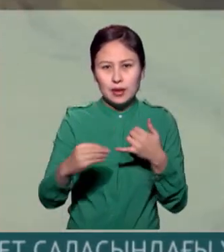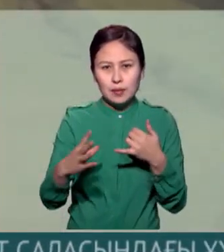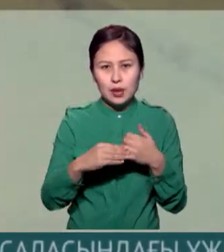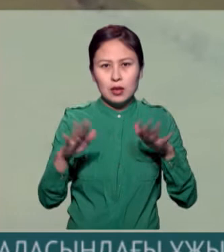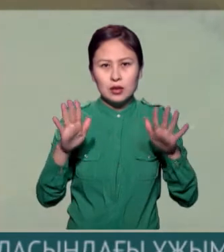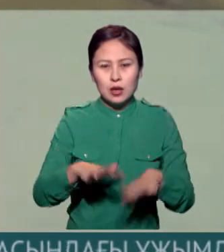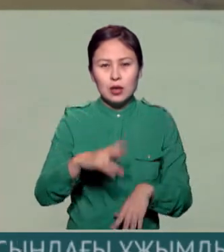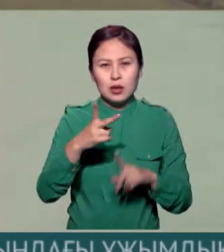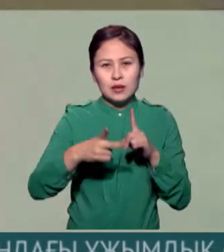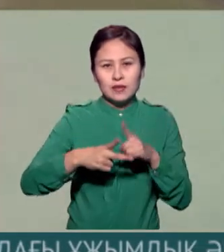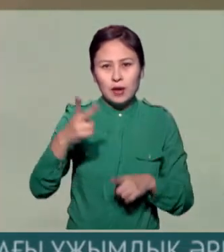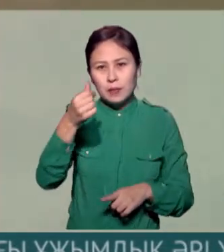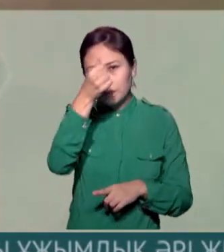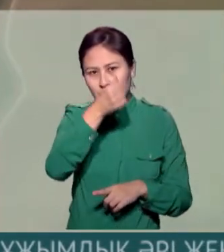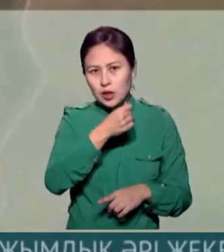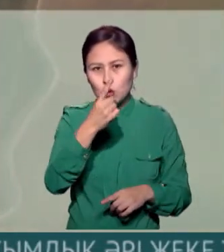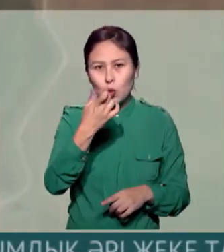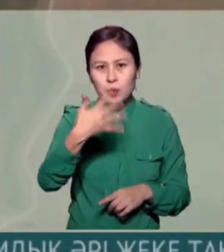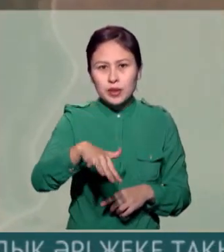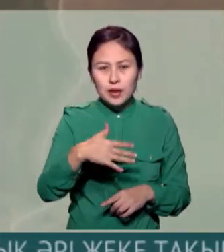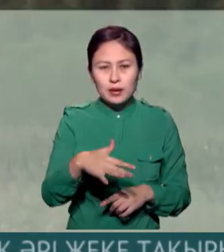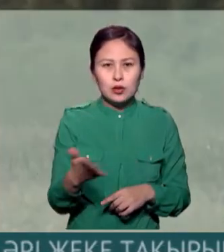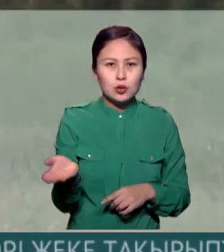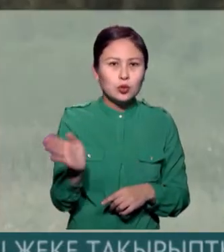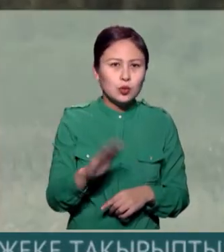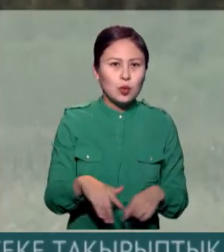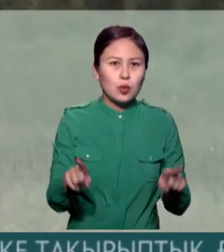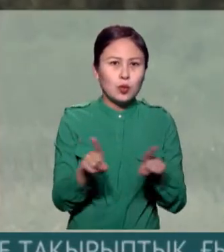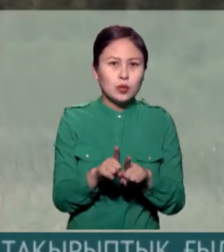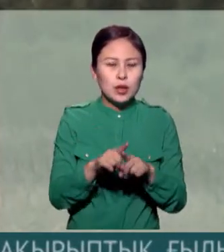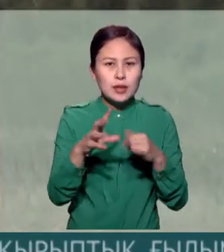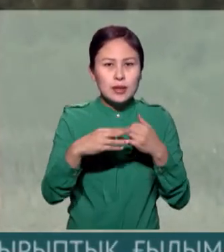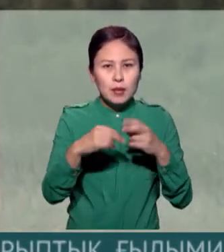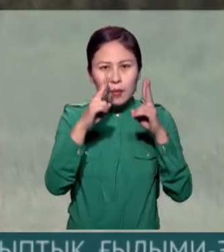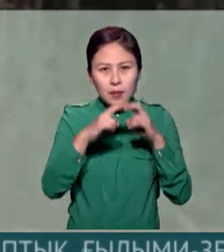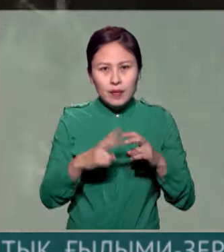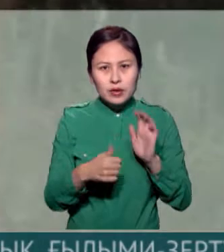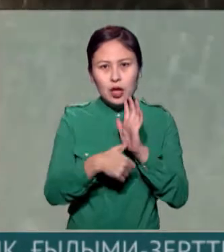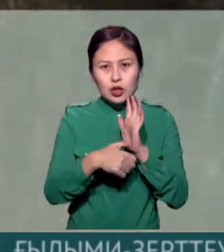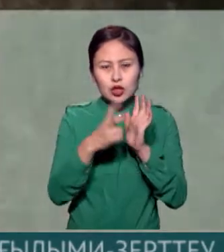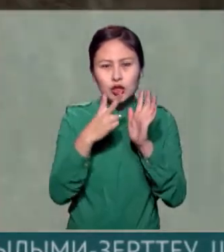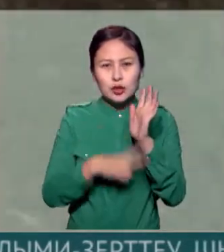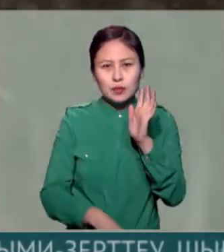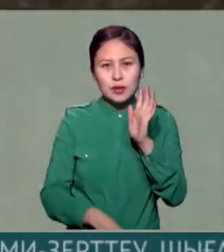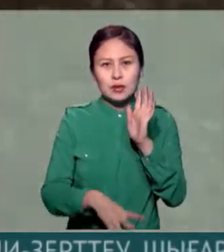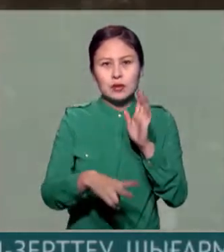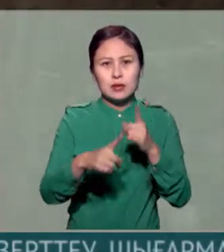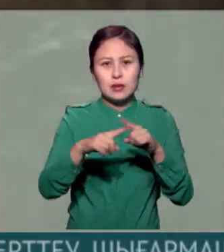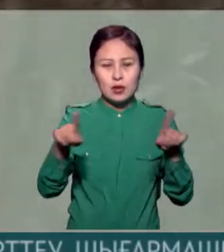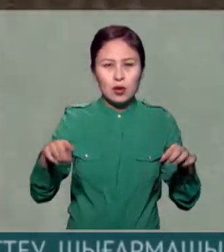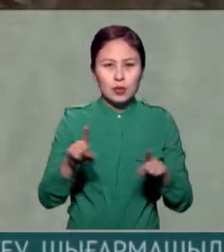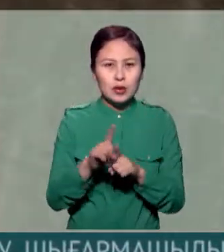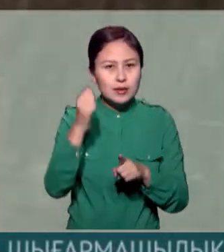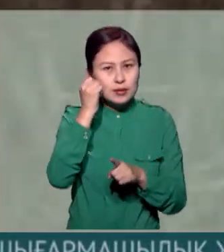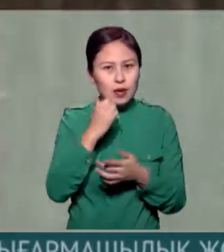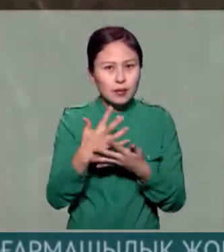айда прокурорлар 150-ге жуық шаруа қожалығының қолданысындағы жерді тексеріп, 670 мың гектар жер топырағының әбден тозғанын